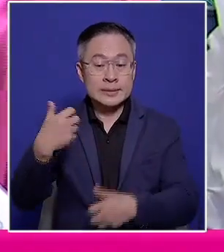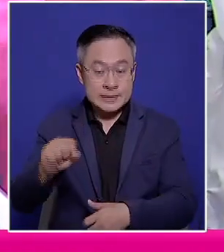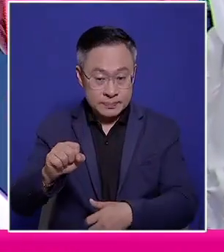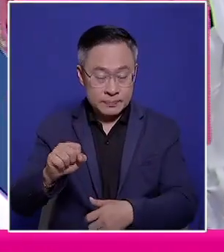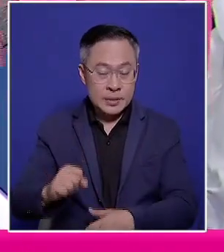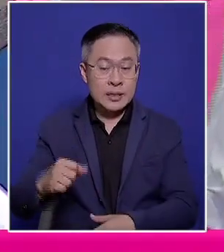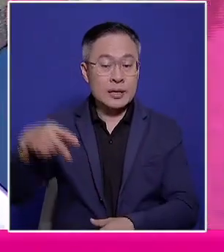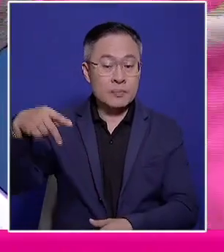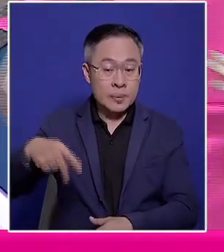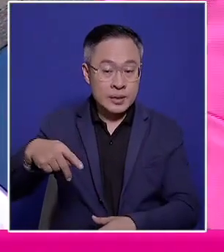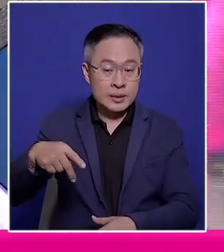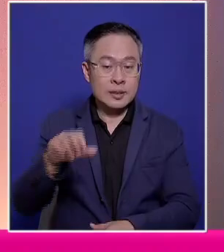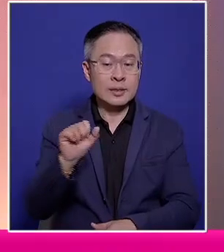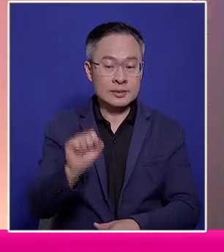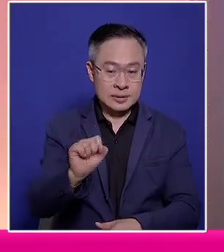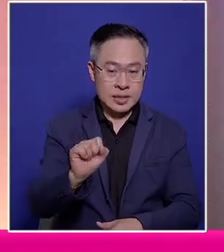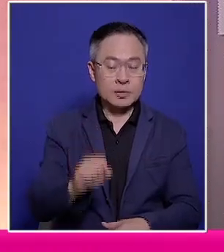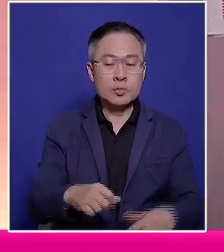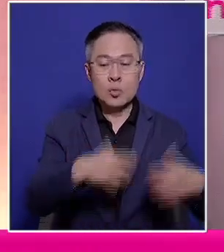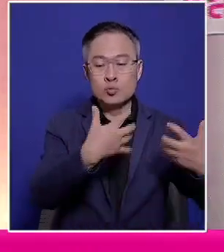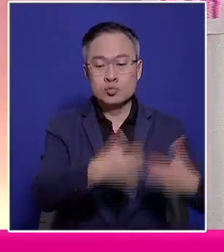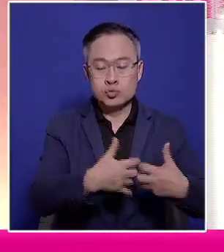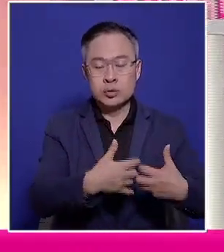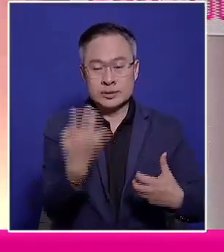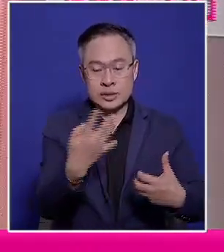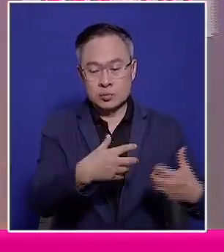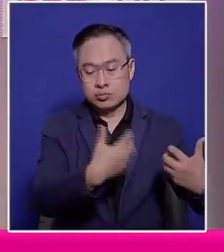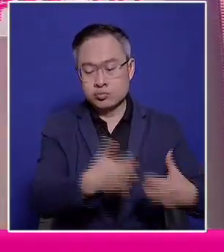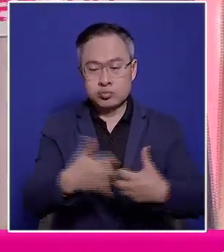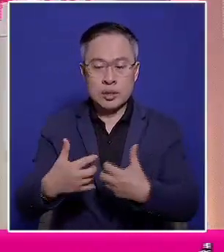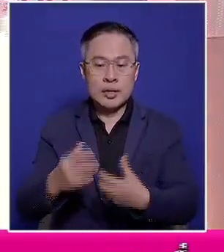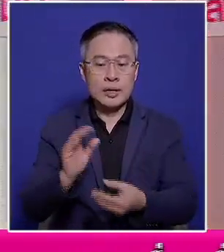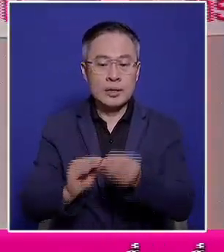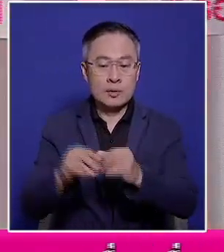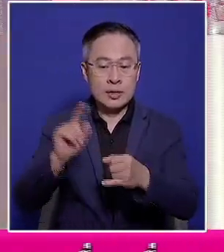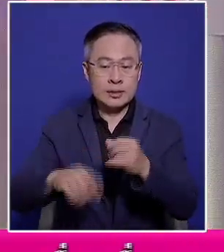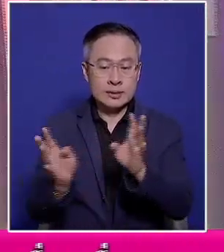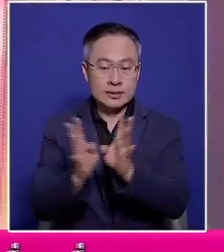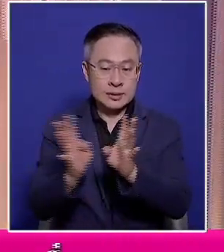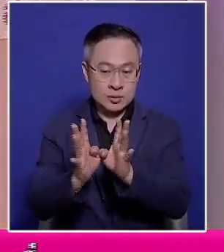หลักพันและหลักแสนทำการออกรางวัลอันดับเลขท้าย4ตัว